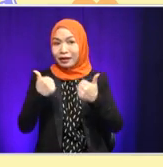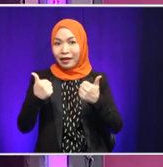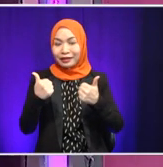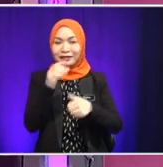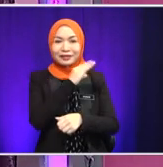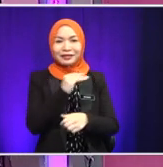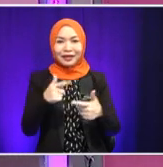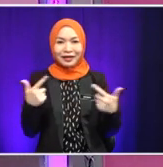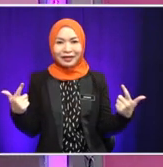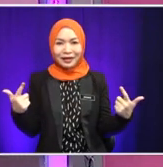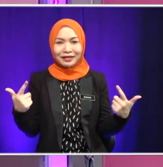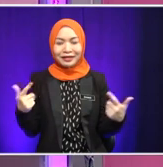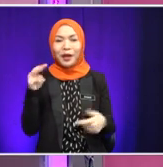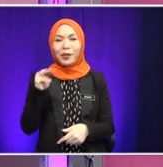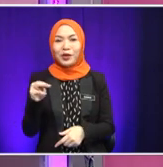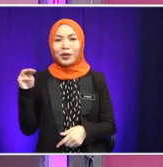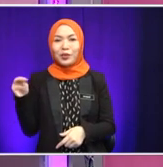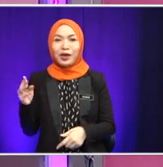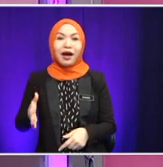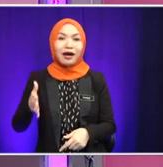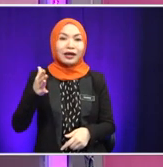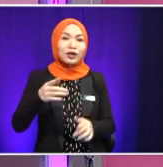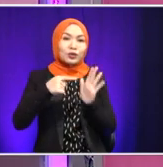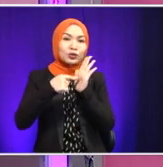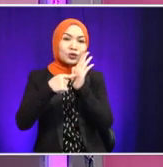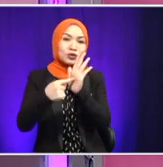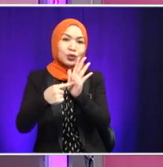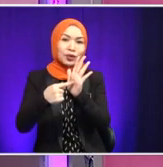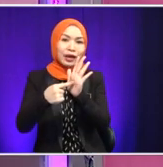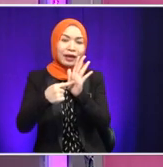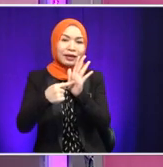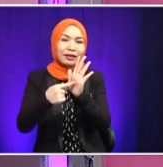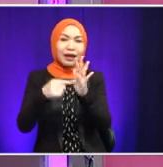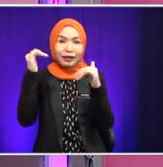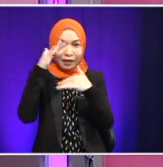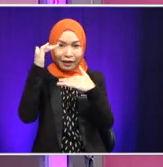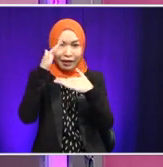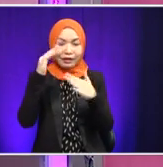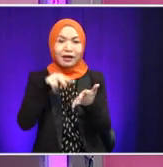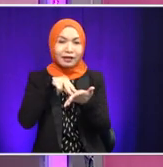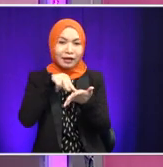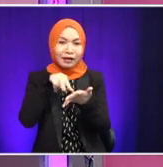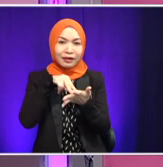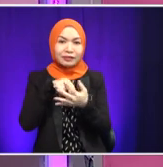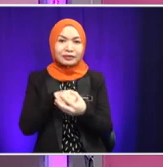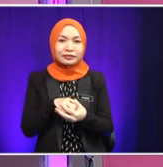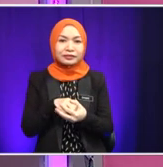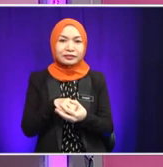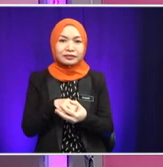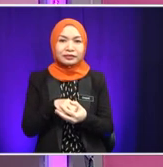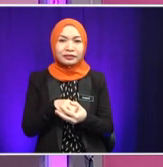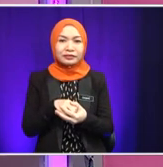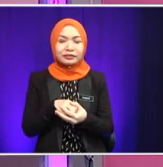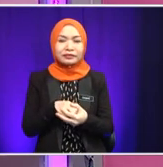pelajar Melayu Melayu mereka tarian India ya betul dan ada juga murid eee India ini membuat tarian Cina